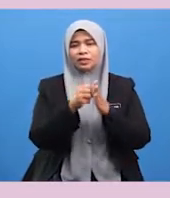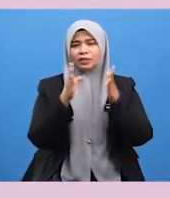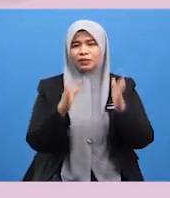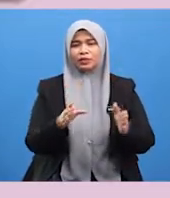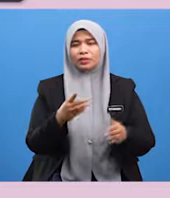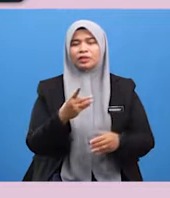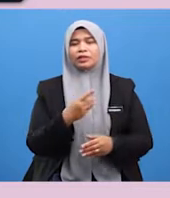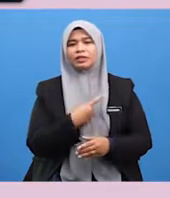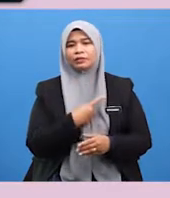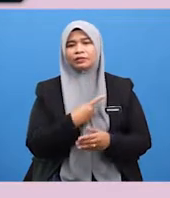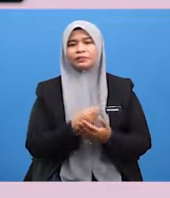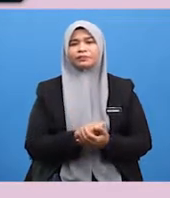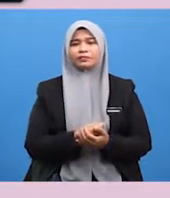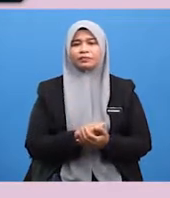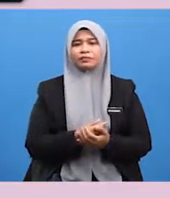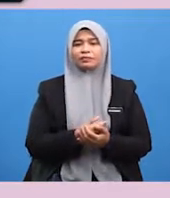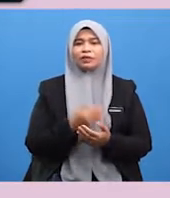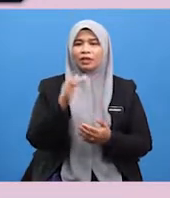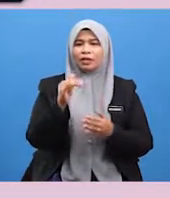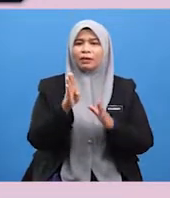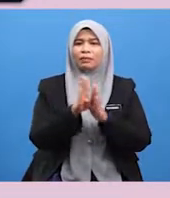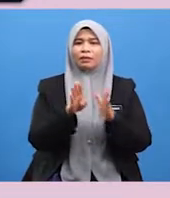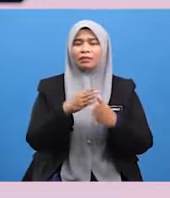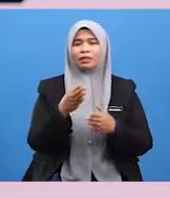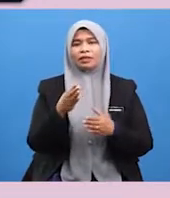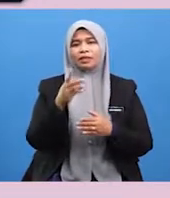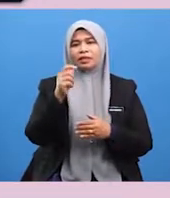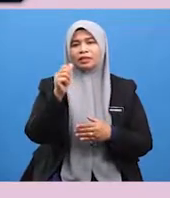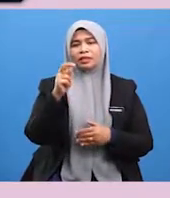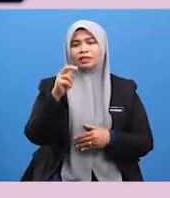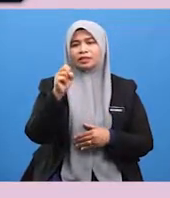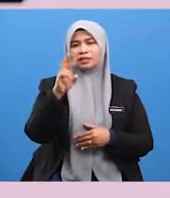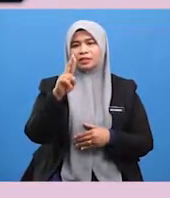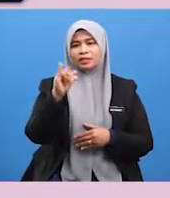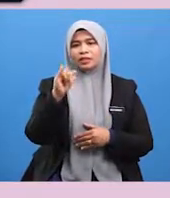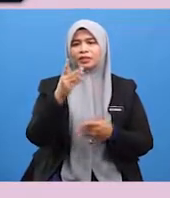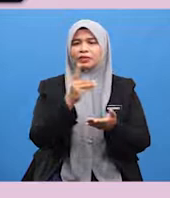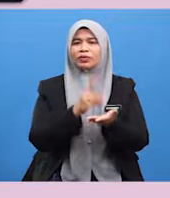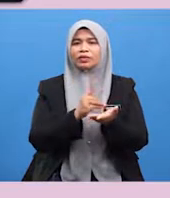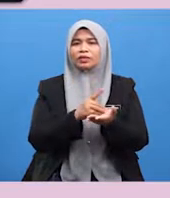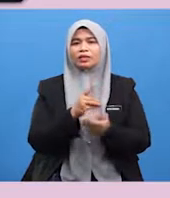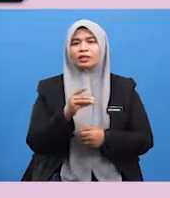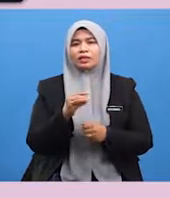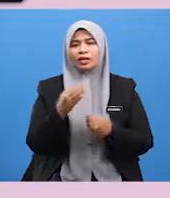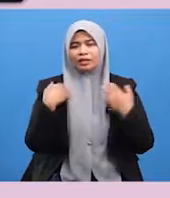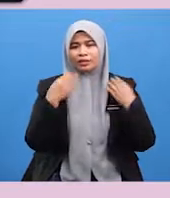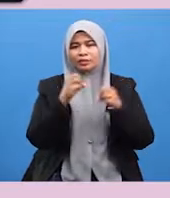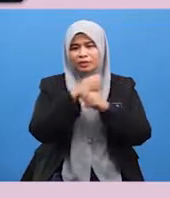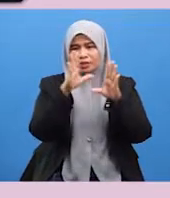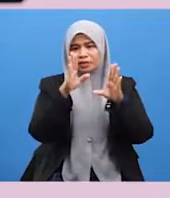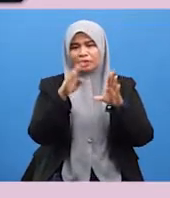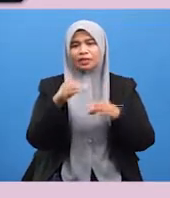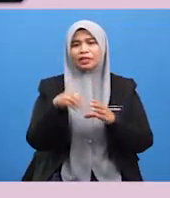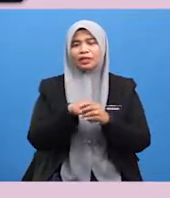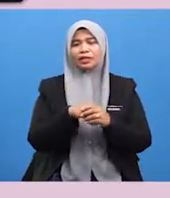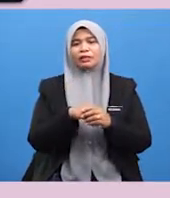Manakala yang berbahagia Tan Sri Dr. Rais bin Yatim ada menerangkan jati diri di dalam bukunya yang